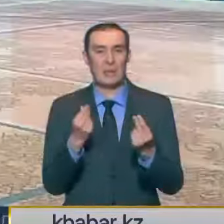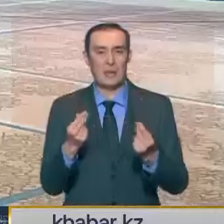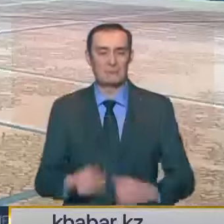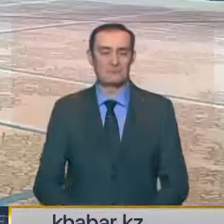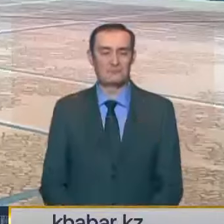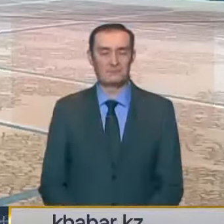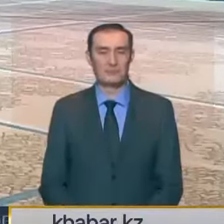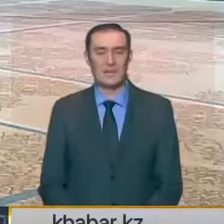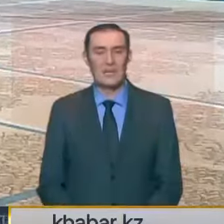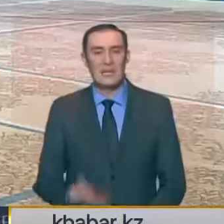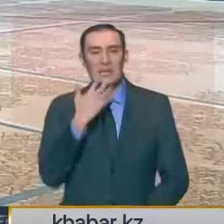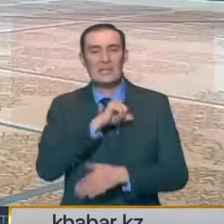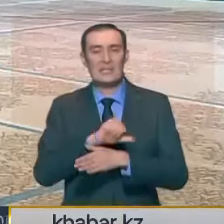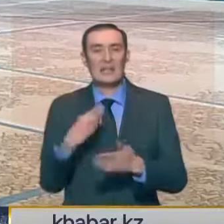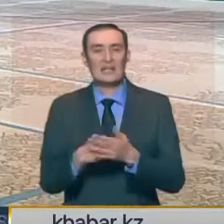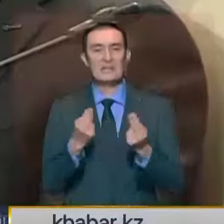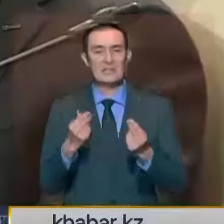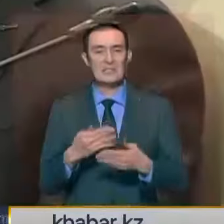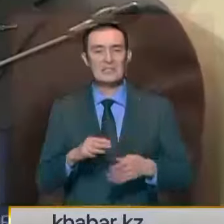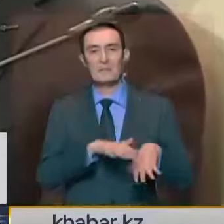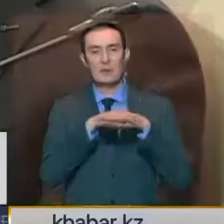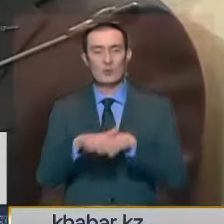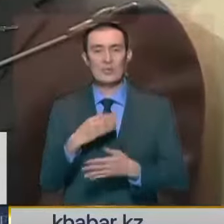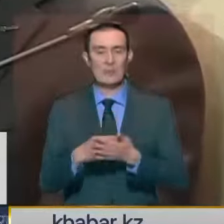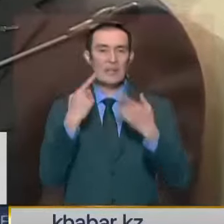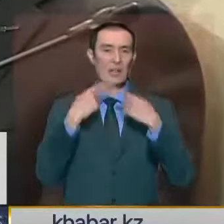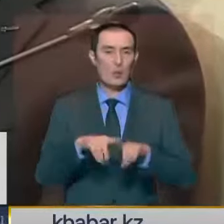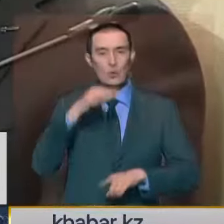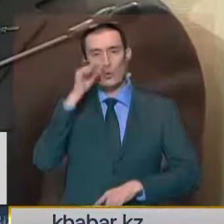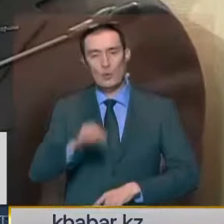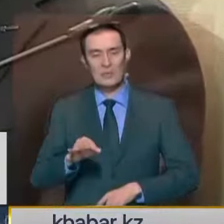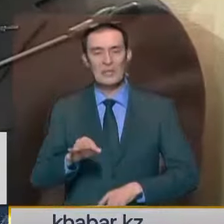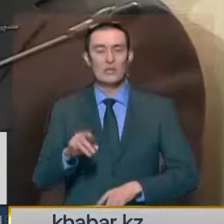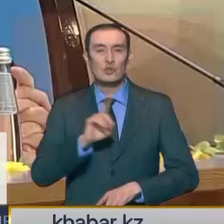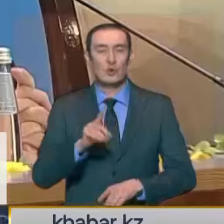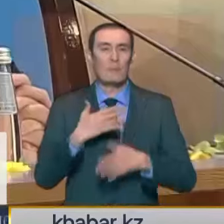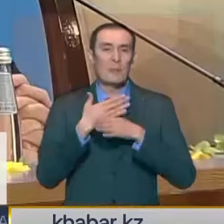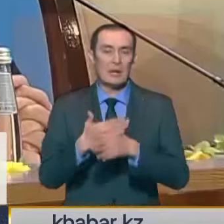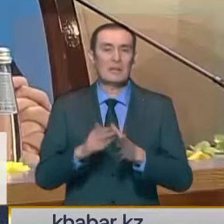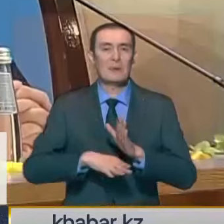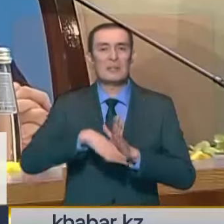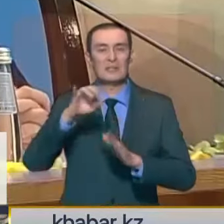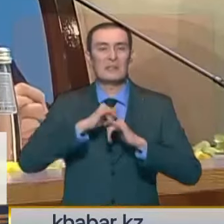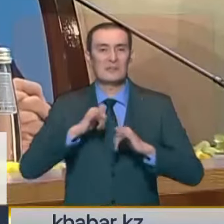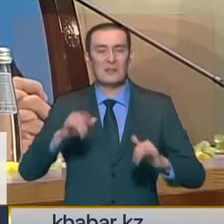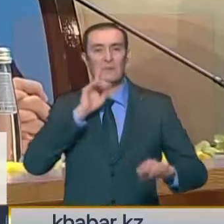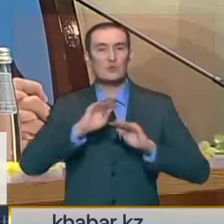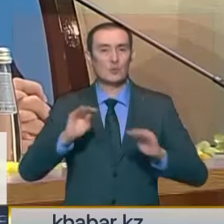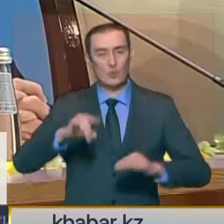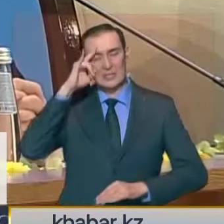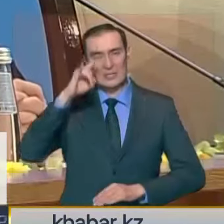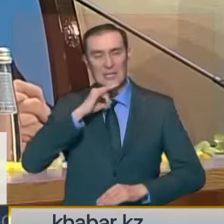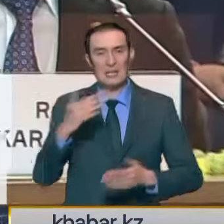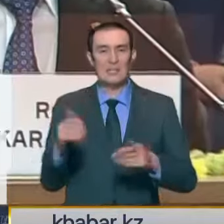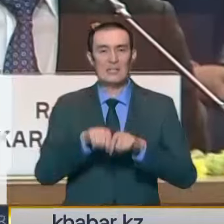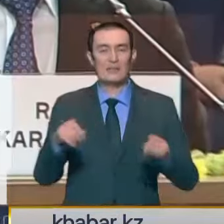капитале иностранные инвестиции приносят капитал технологии опыт и связи что помогает модернизировать инфраструктуру создавать